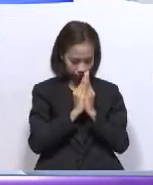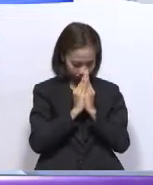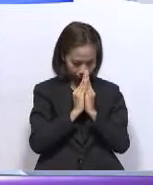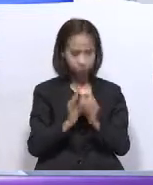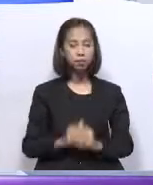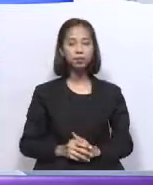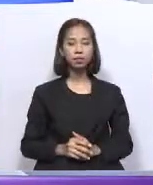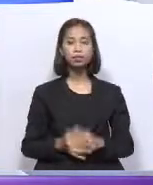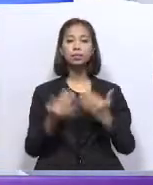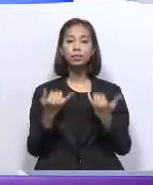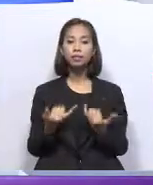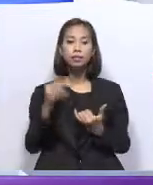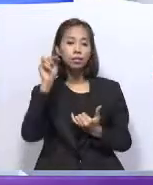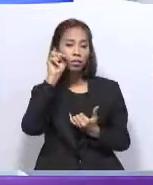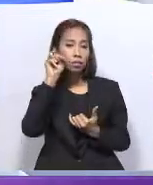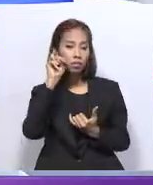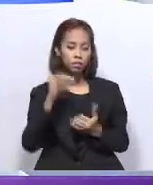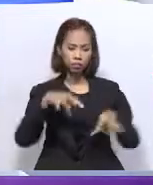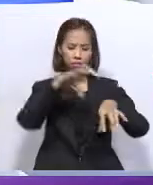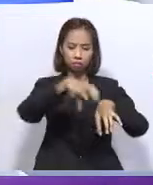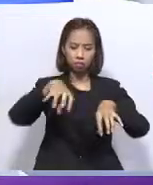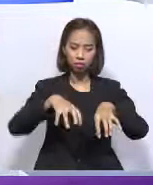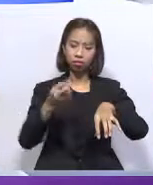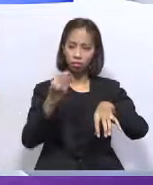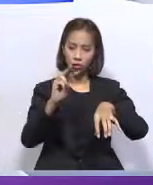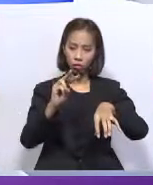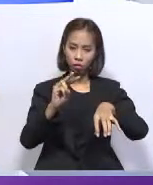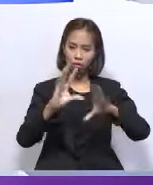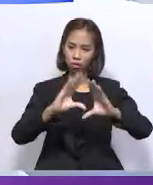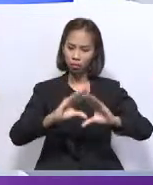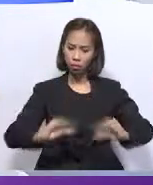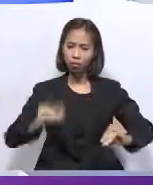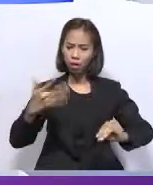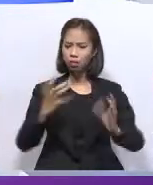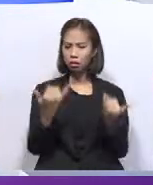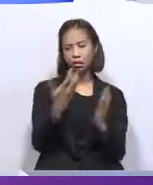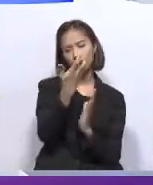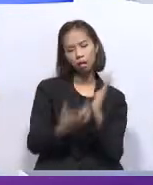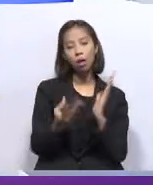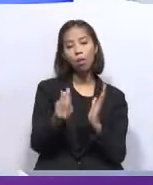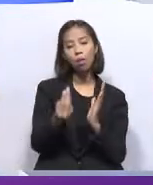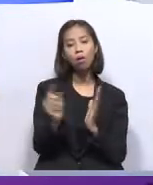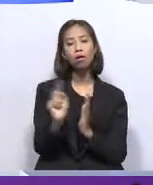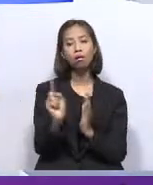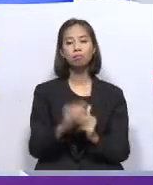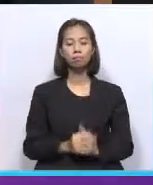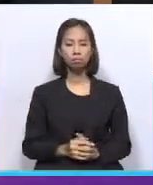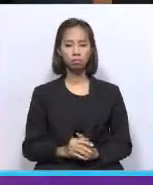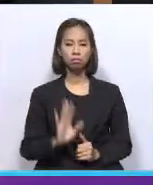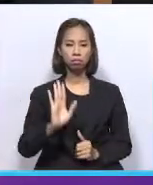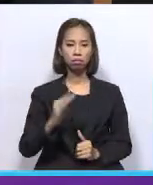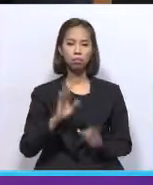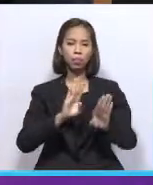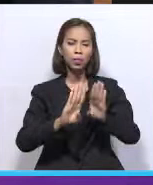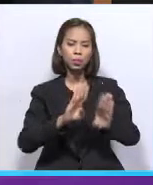ผม ค่ะล่าสุดเองน้ำที่ค้างทุ่งบอกว่าทั้ง12ทุ่งเนี่ยระบายออกไปแล้วเหลือมากน้อยแค่ไหนแล้วคะตอนนี ้ครับก็ถ้าเทียบสั